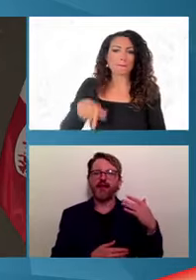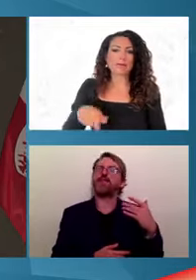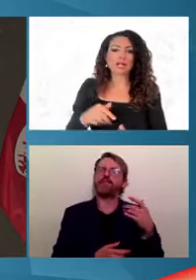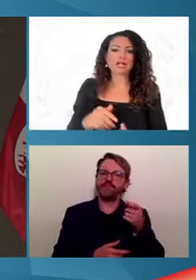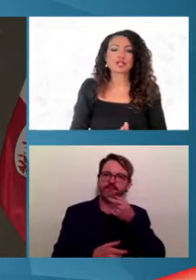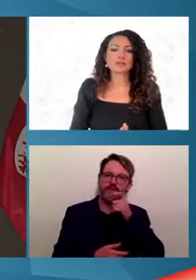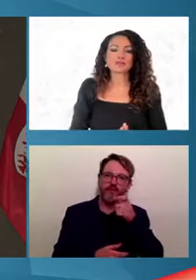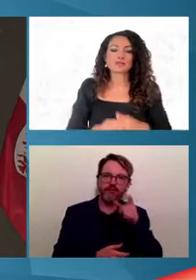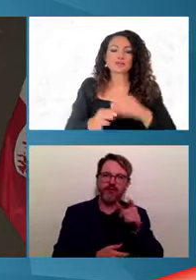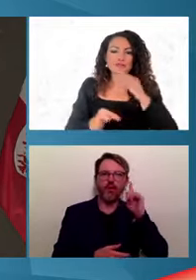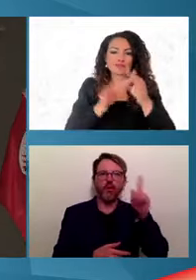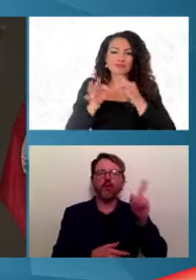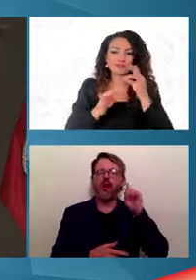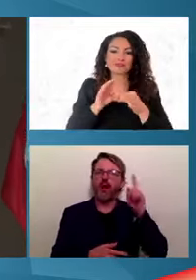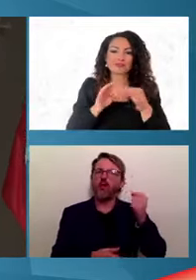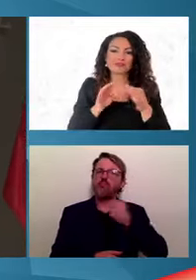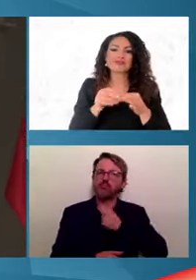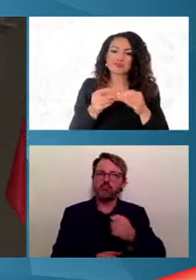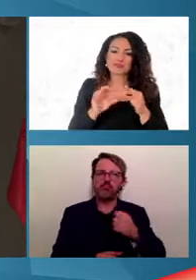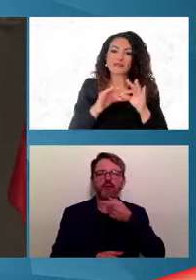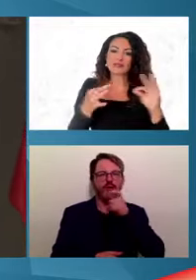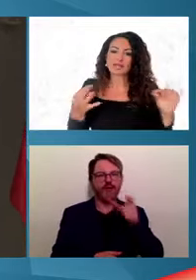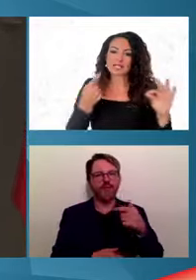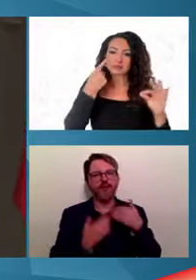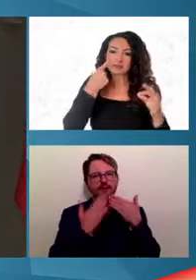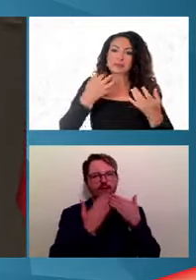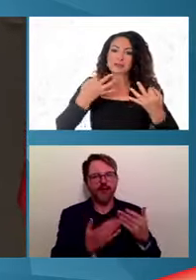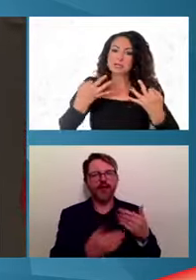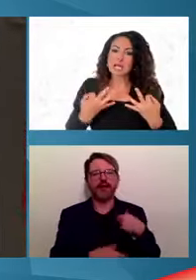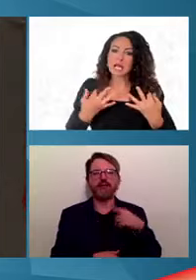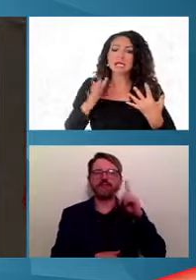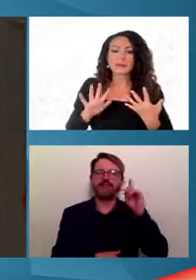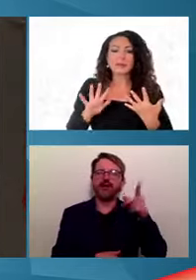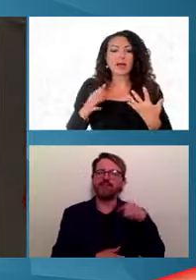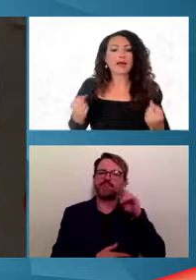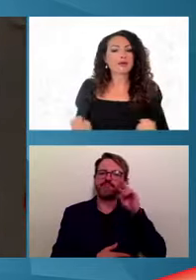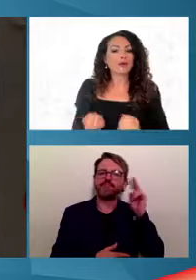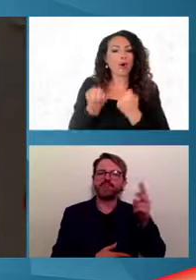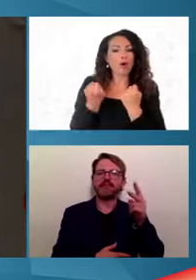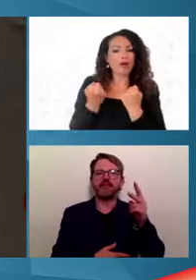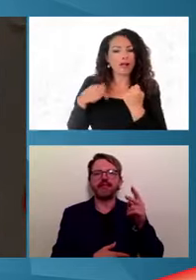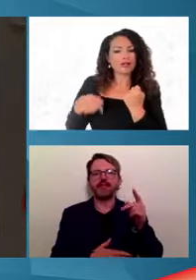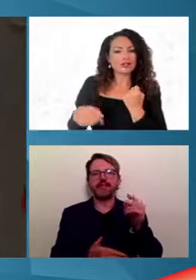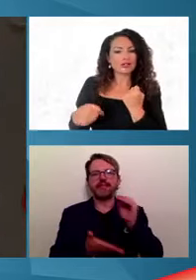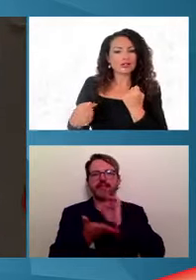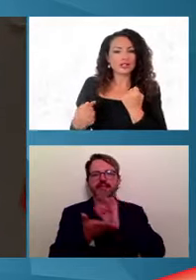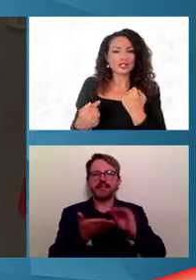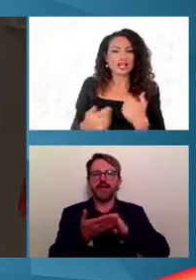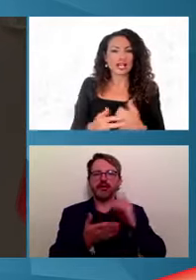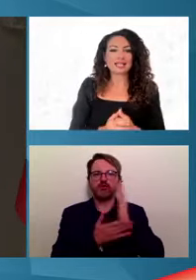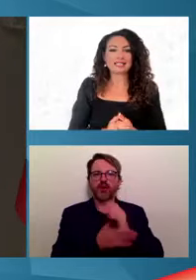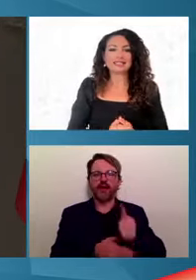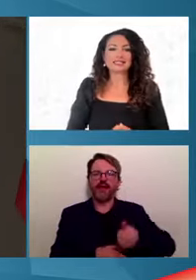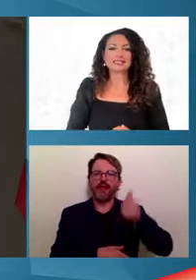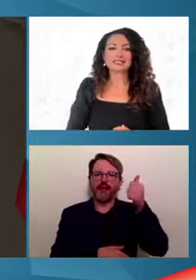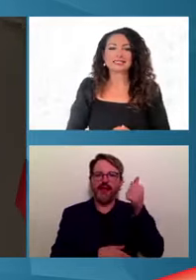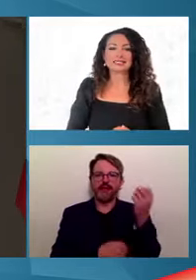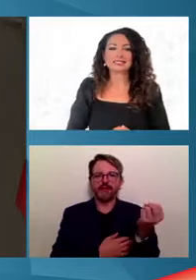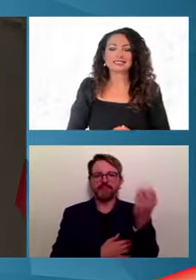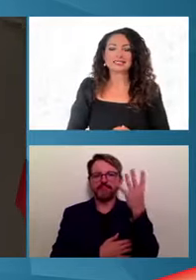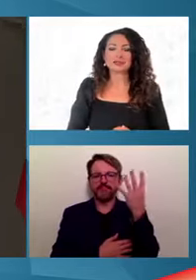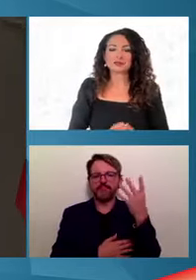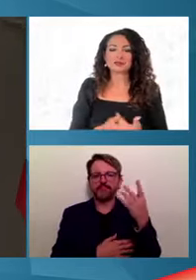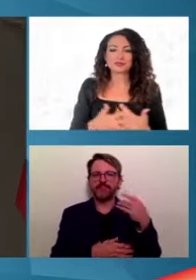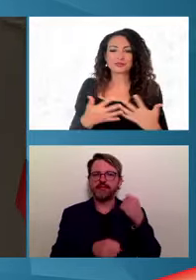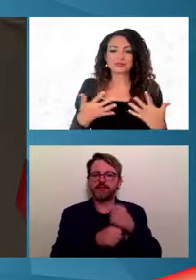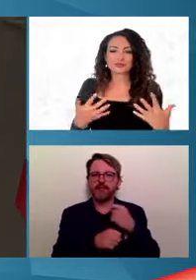ich, ermutigenden Worte. Werfen wir einen Blick auf den Zeichentisch, wo schon erste Eindrücke nun entstanden